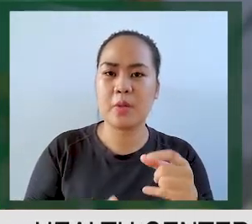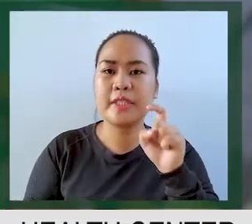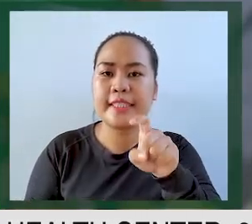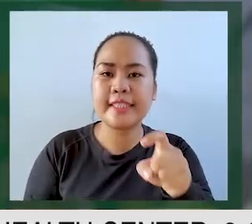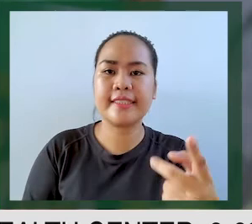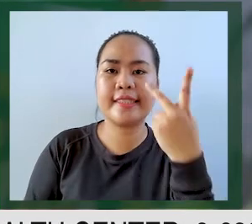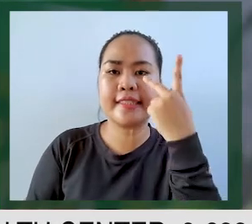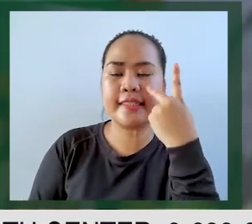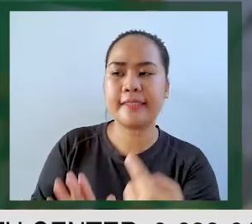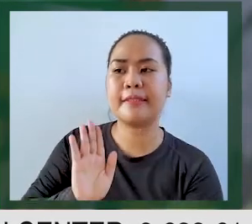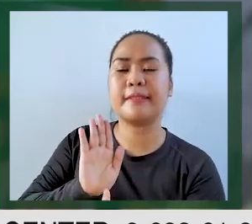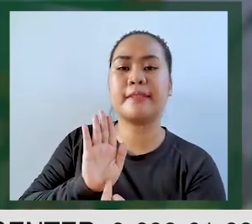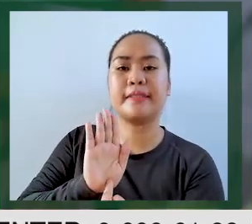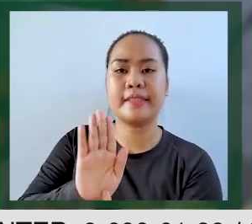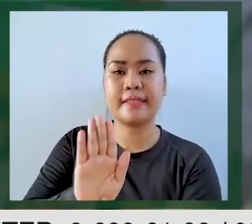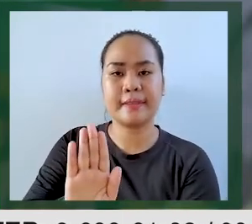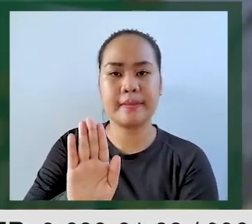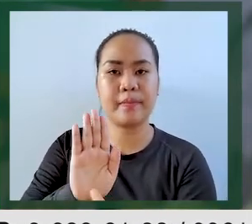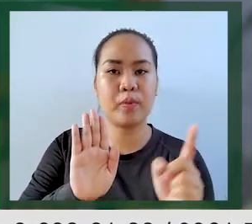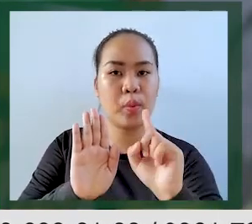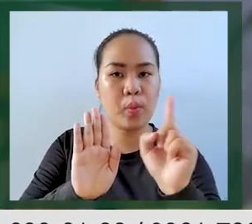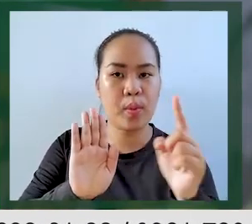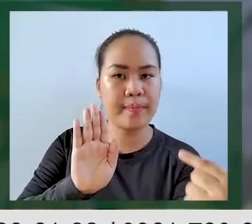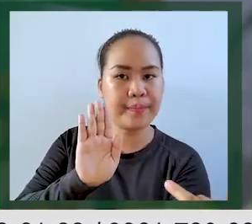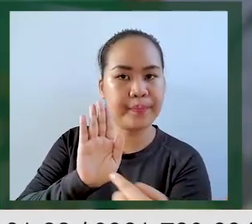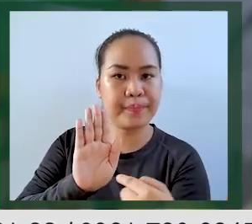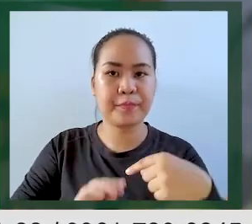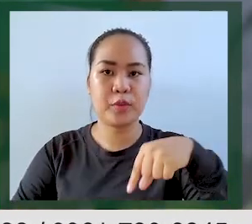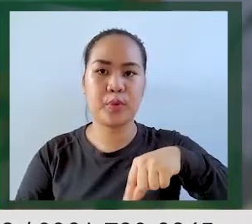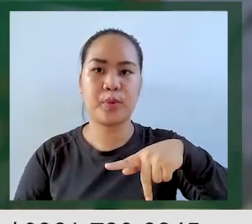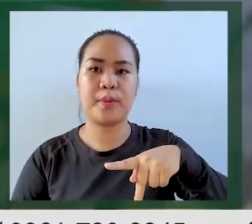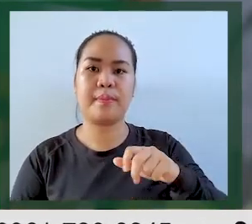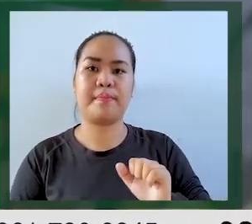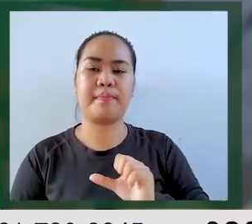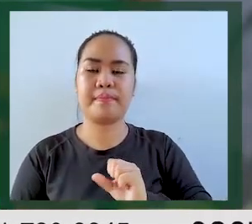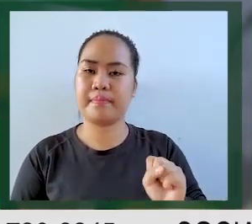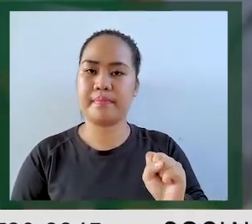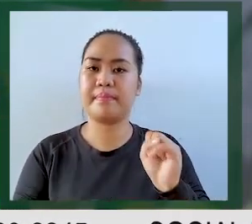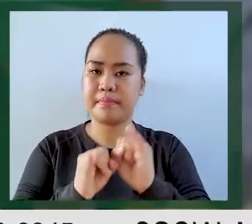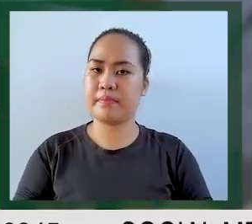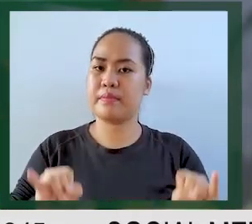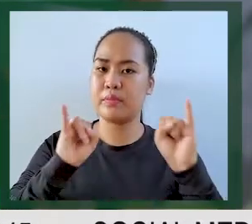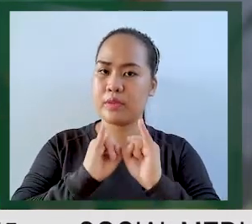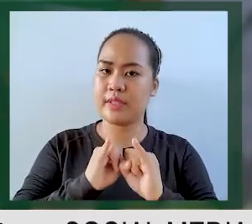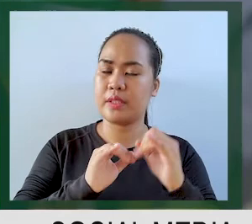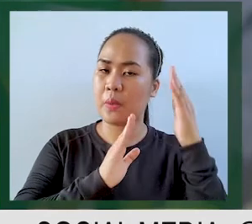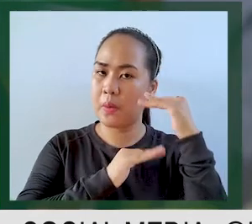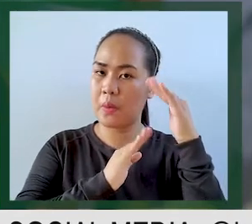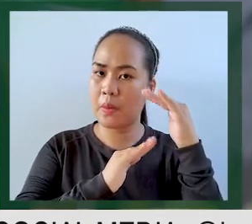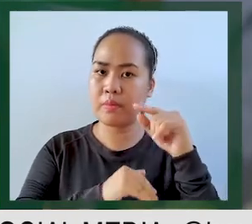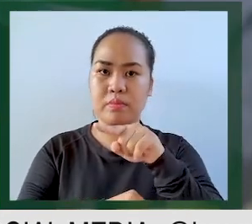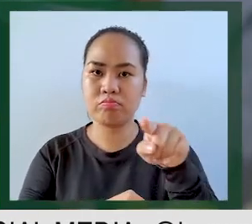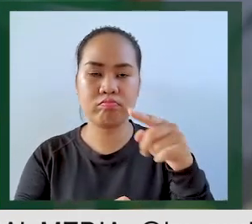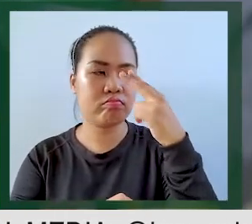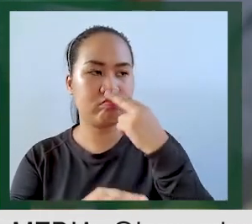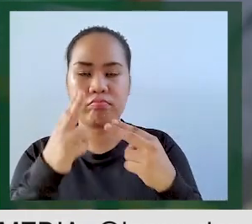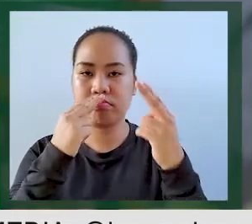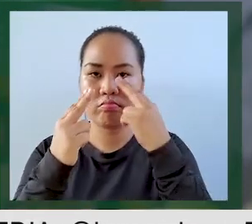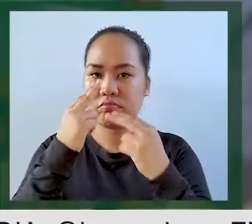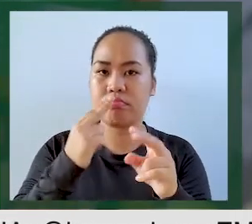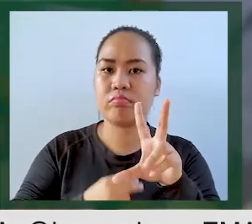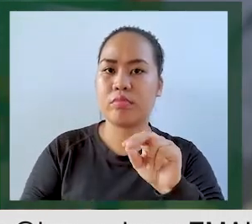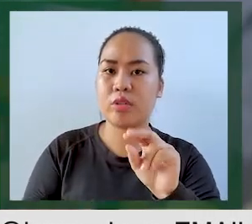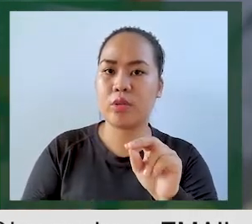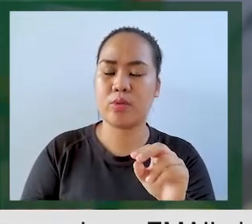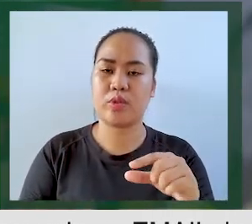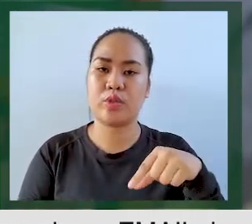no? Hinihingi nila yung or gusto nila ipakita mo ang iyong quarantine pass. So sana wag na nating